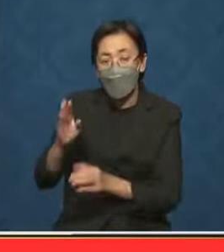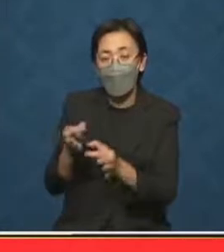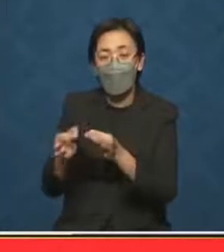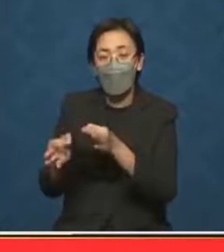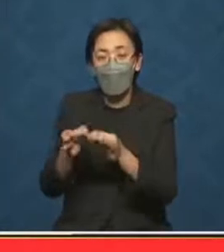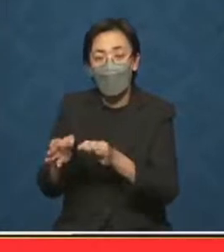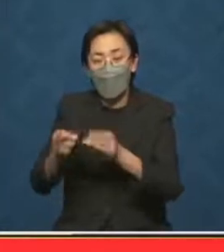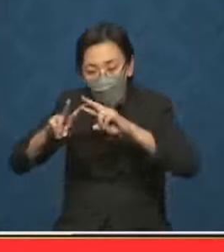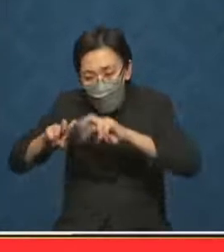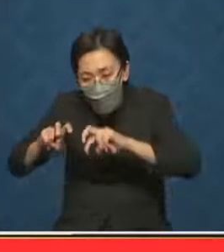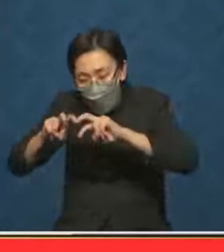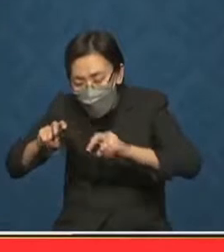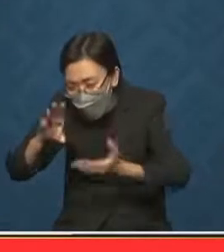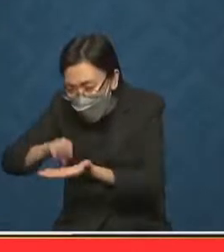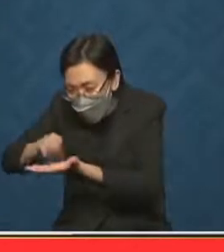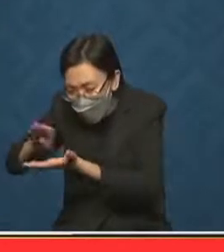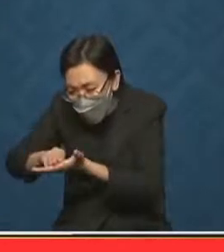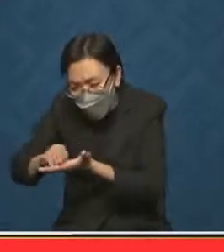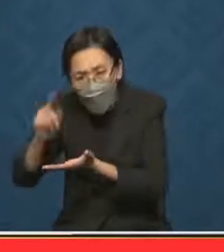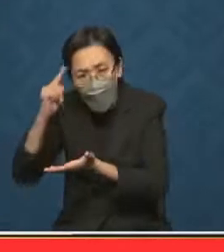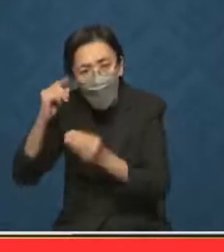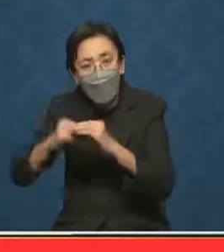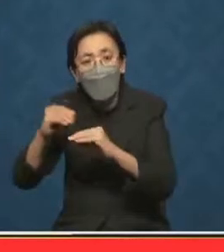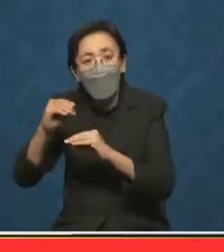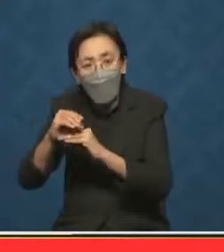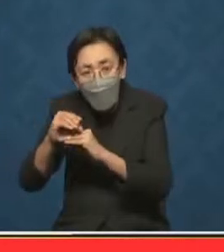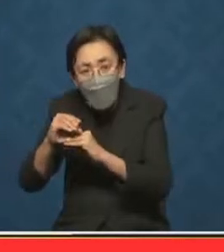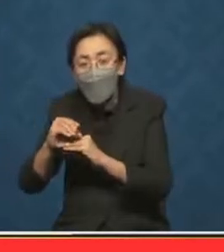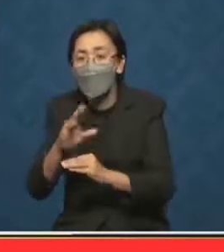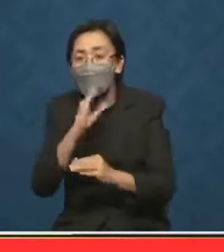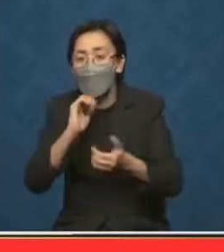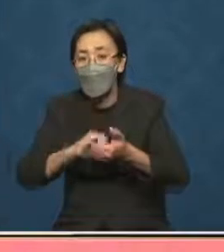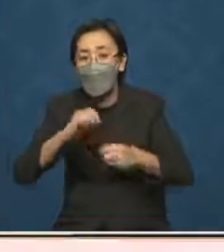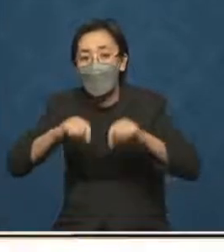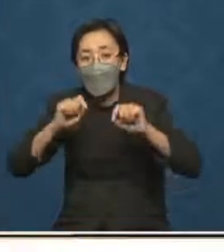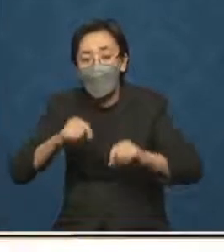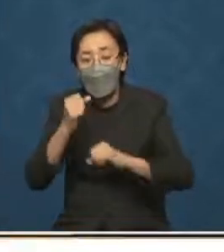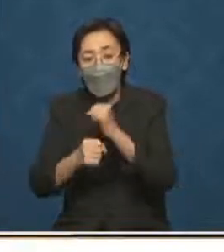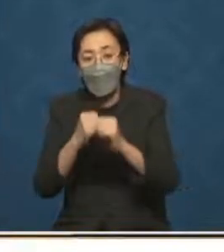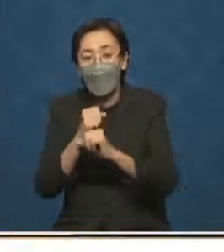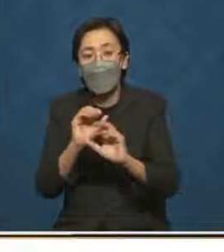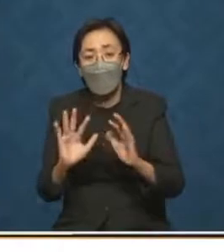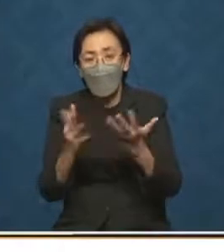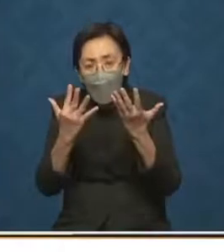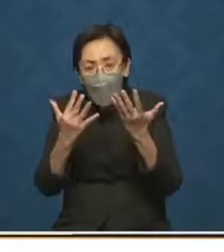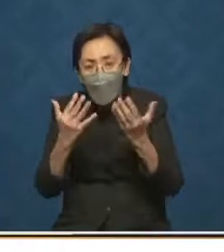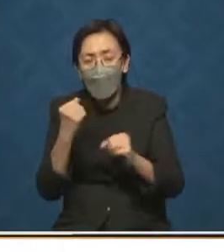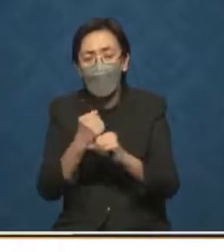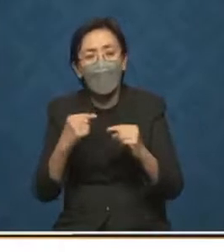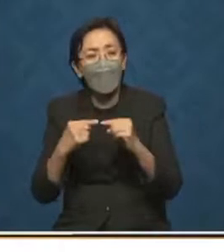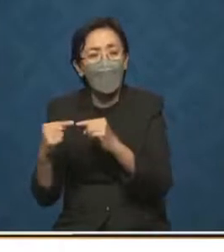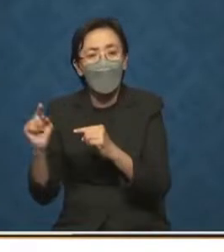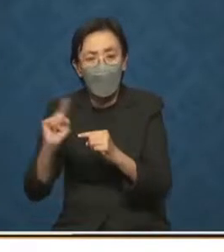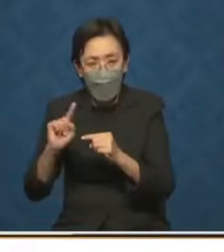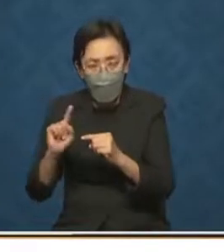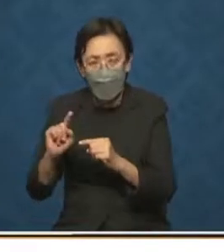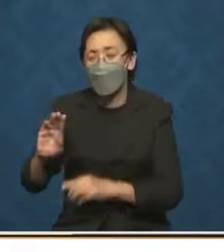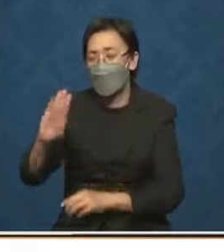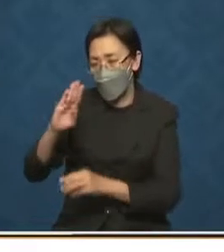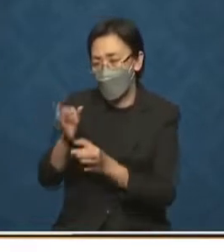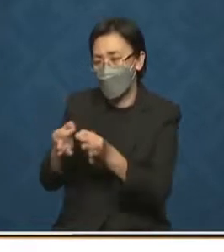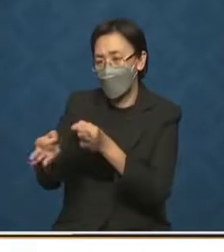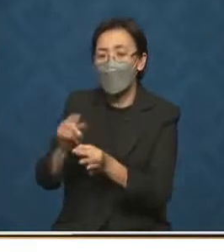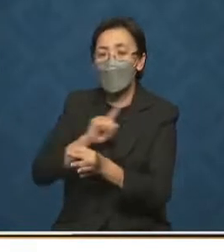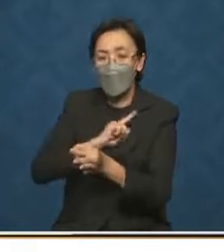ึกษาได้ศึกษาความเปไปได้ขององการว่หังจากที่สัญญานี้หมดอายุจะต้องดำเนิการอย่ไรในขณะนั้